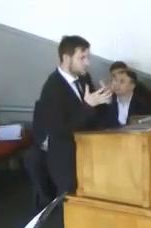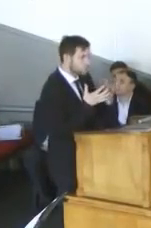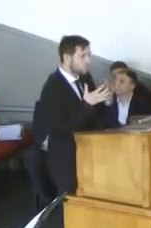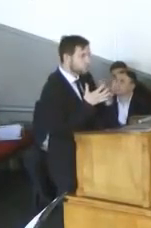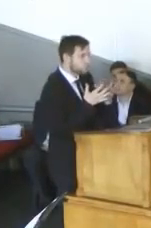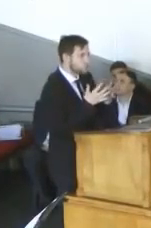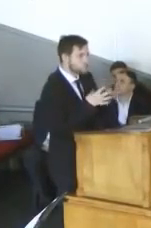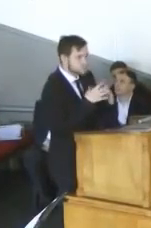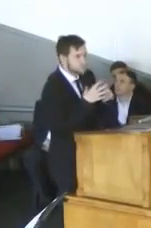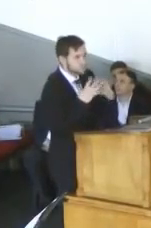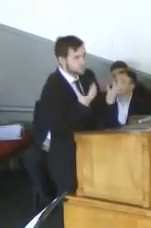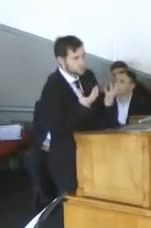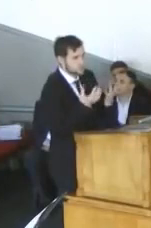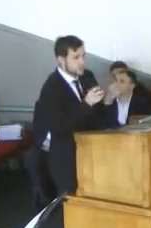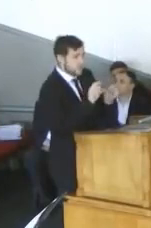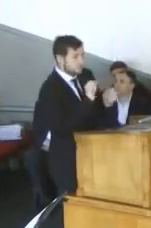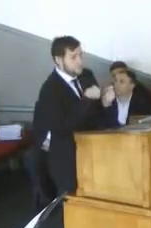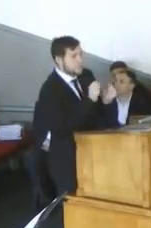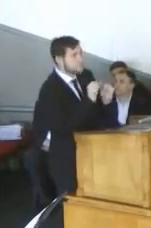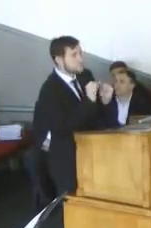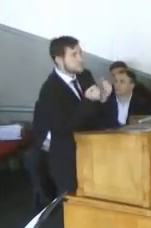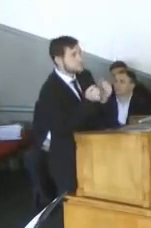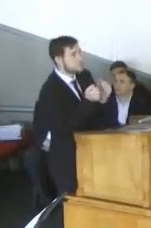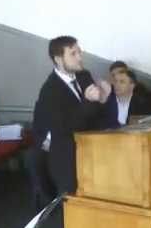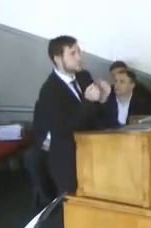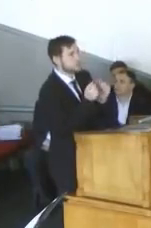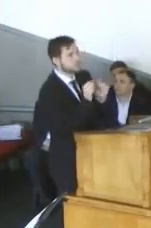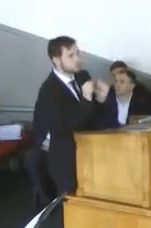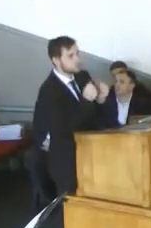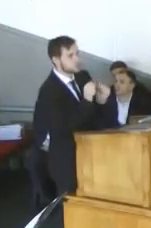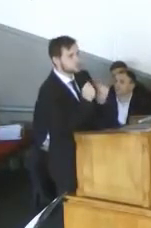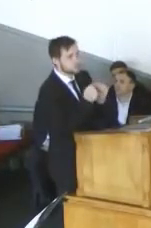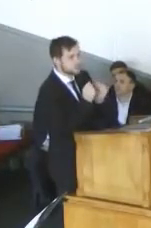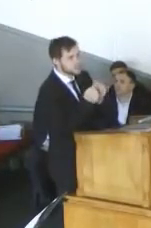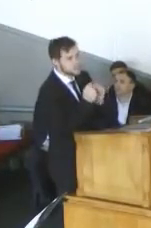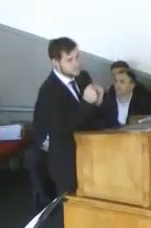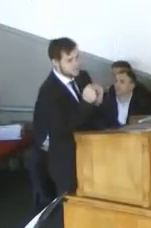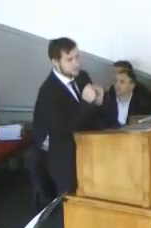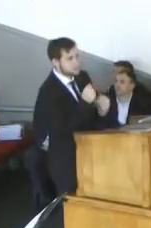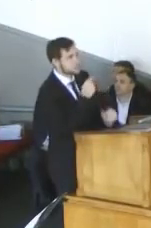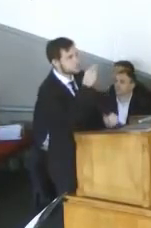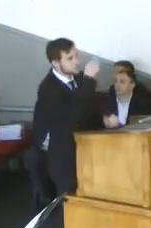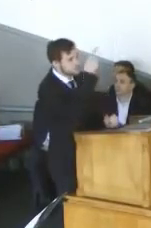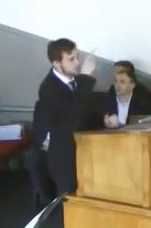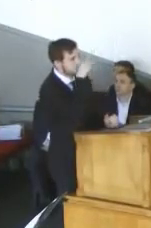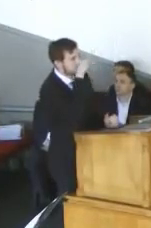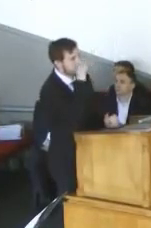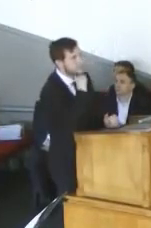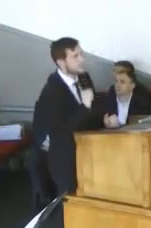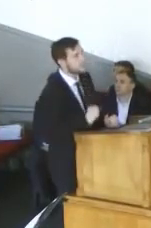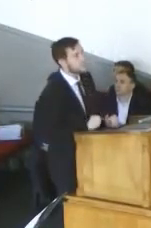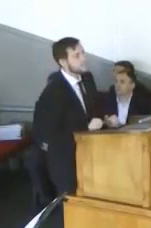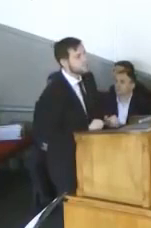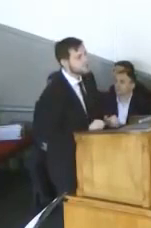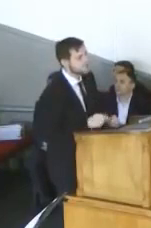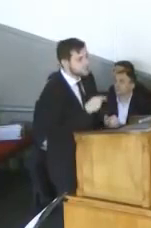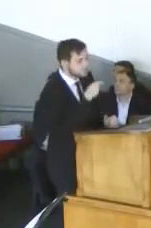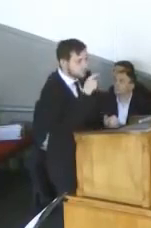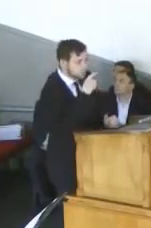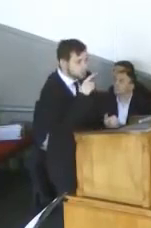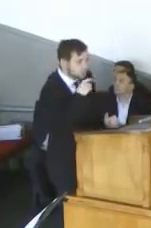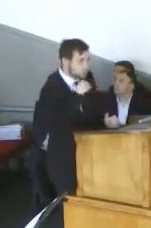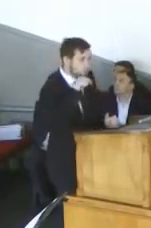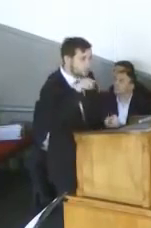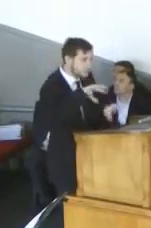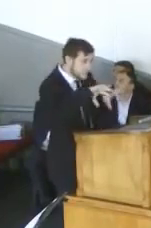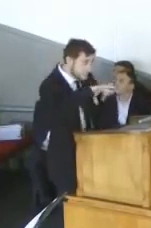знаєте, воно просто запеклося. Він навіть не зміг перегорнути сторінки цієї Євангелії, тому що края її, вони